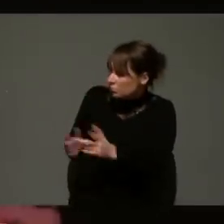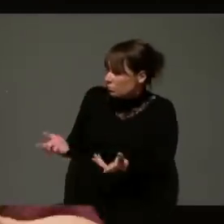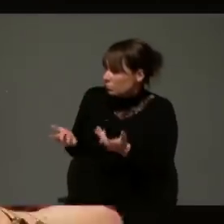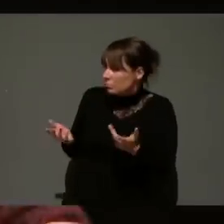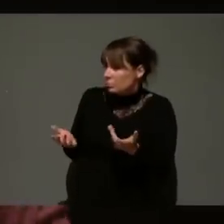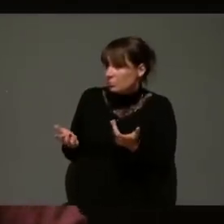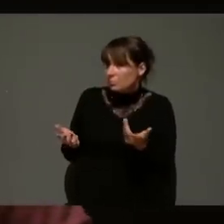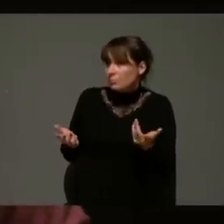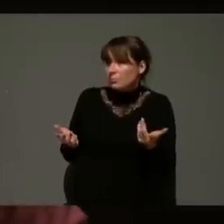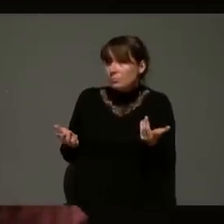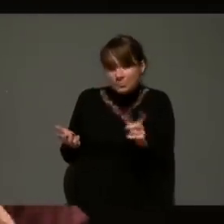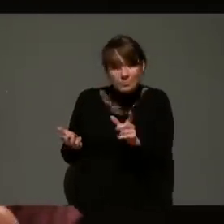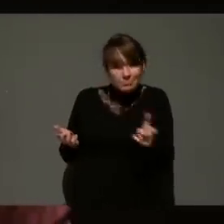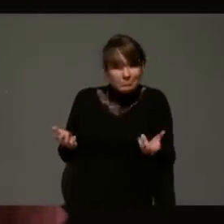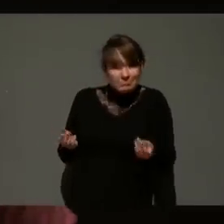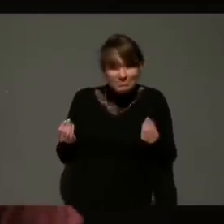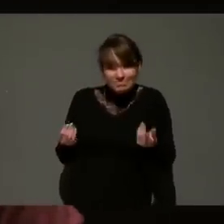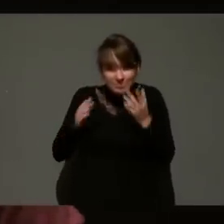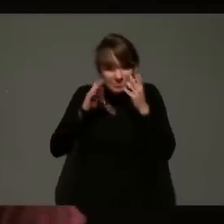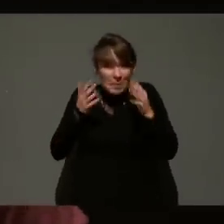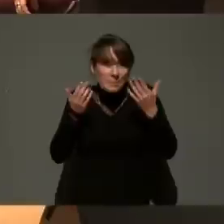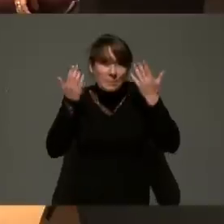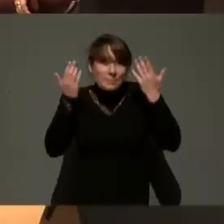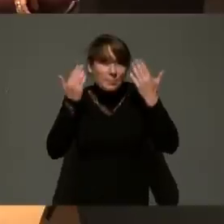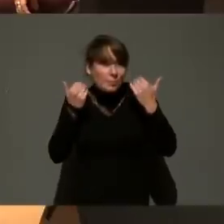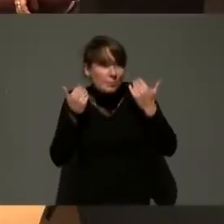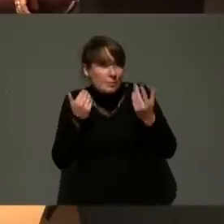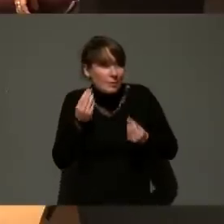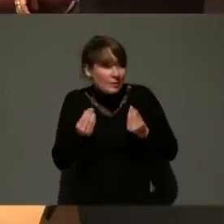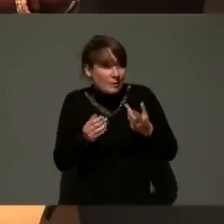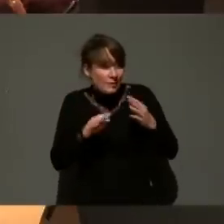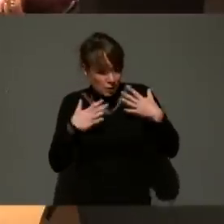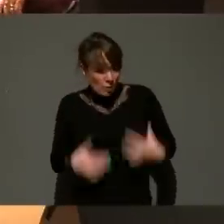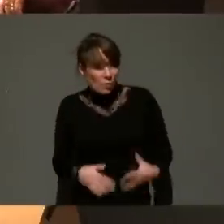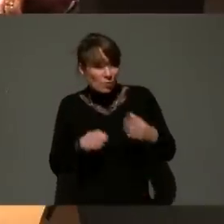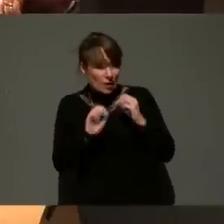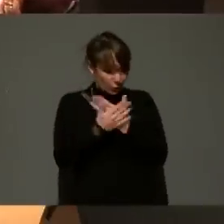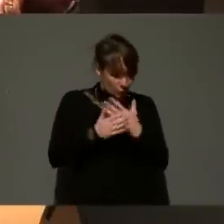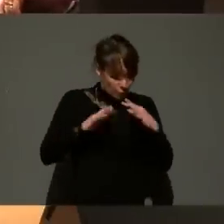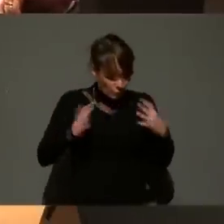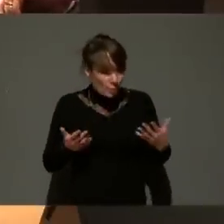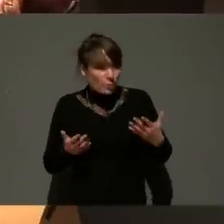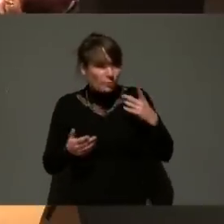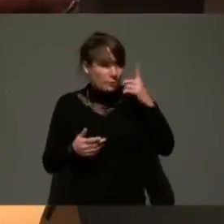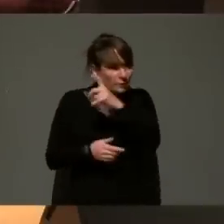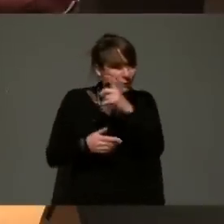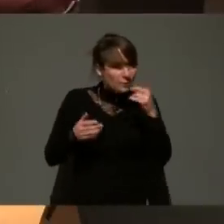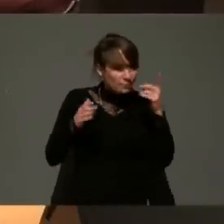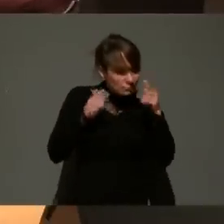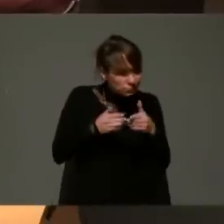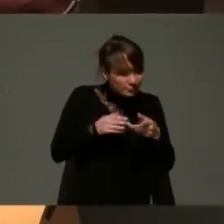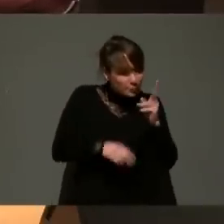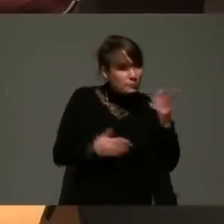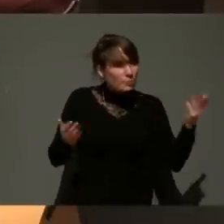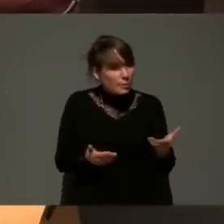de pratique. Je sais pas comment est-ce que le corps réagit à ça. Quelle est la plus grande difficulté ?